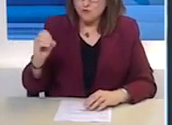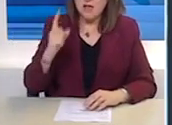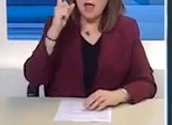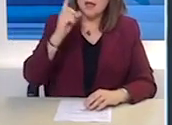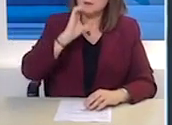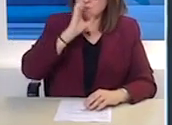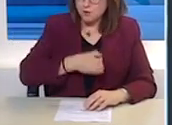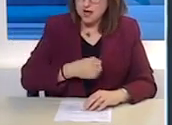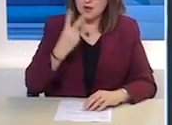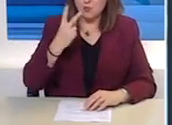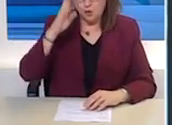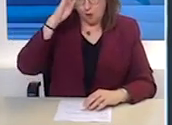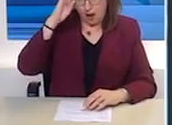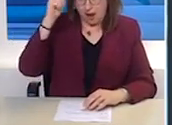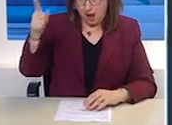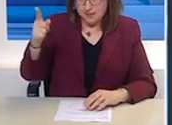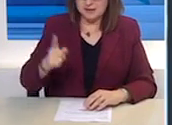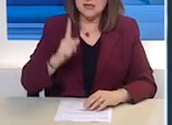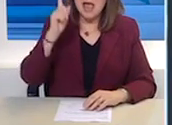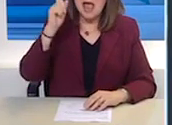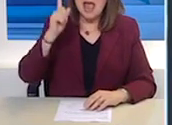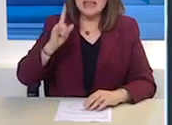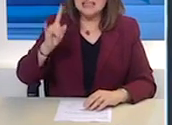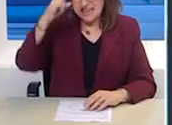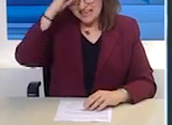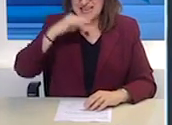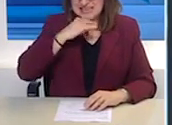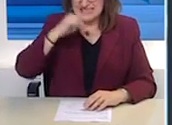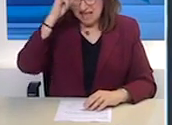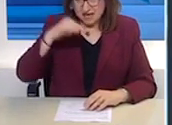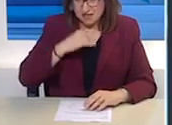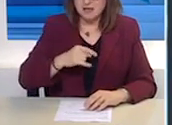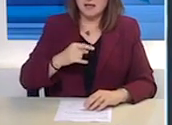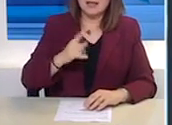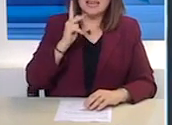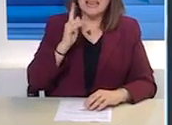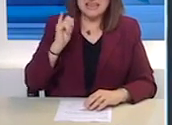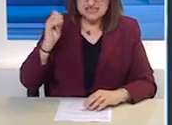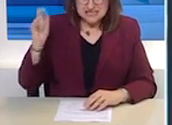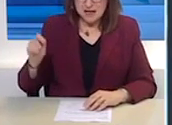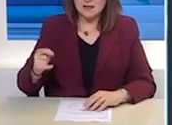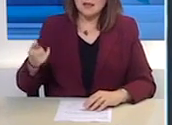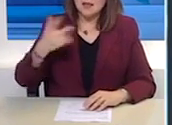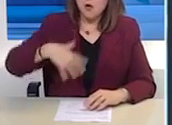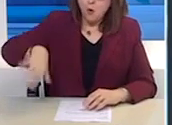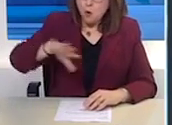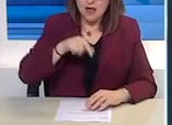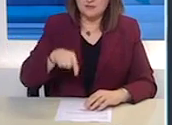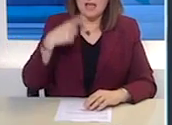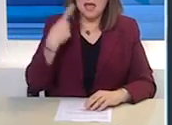από τις Ηνωμένες Πολιτείες Αμερικής, 1 από το Κυργιστάν και 1 από τη Λευκορωσία. Είναι οι υπηκότητες που αφορούν στους